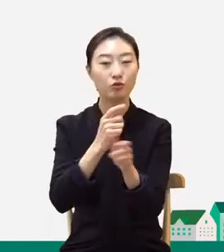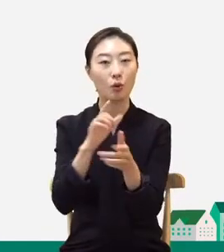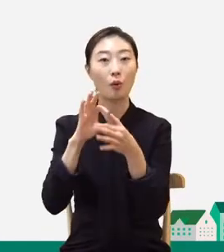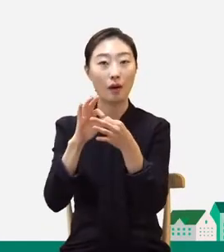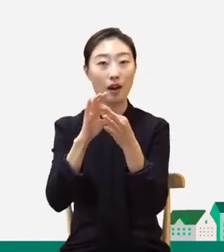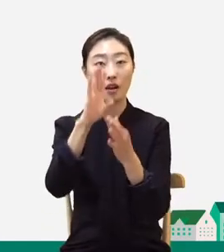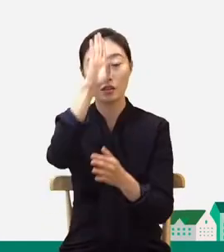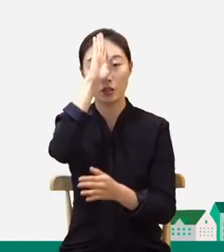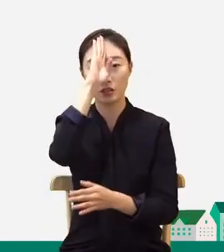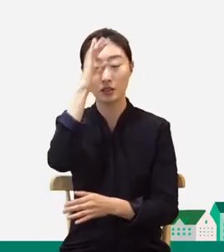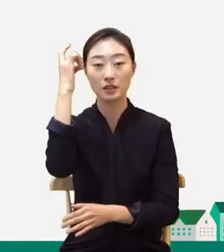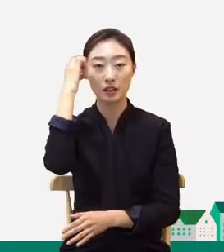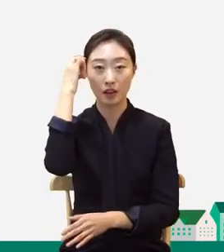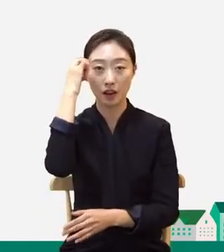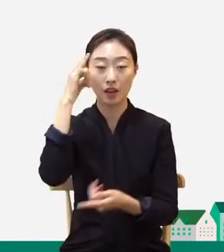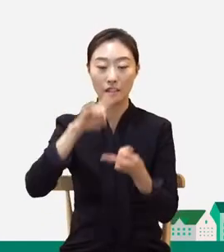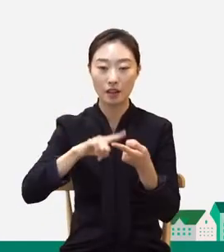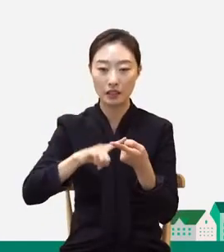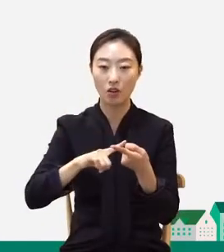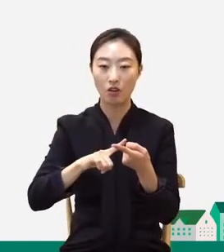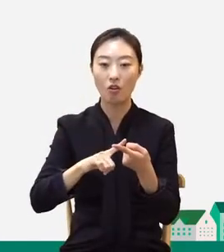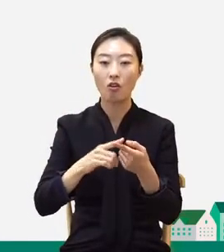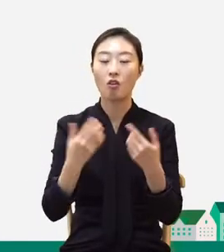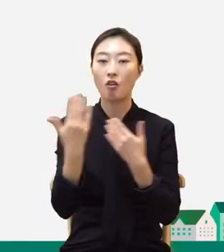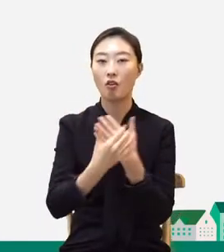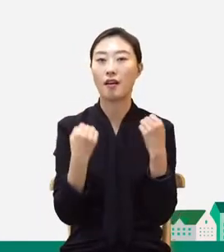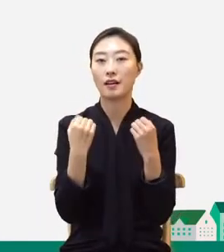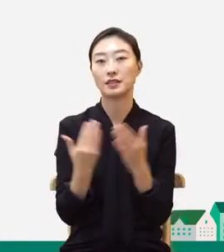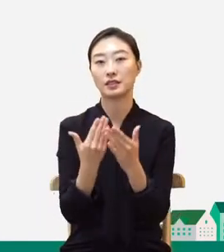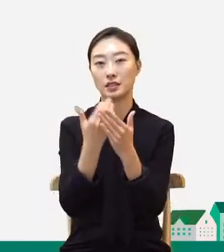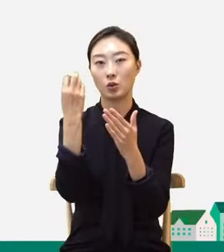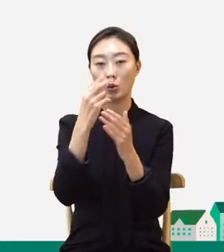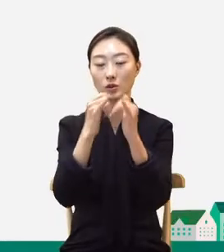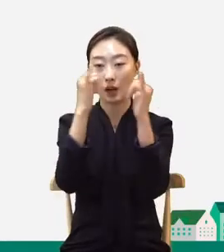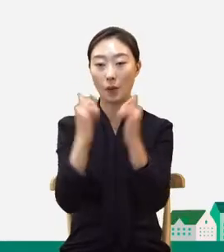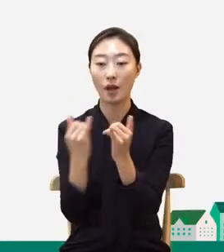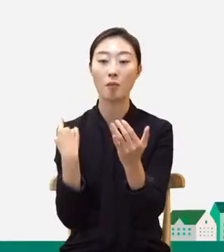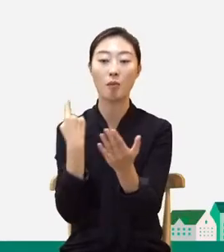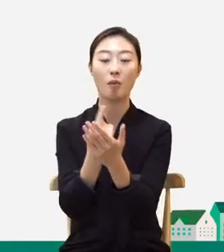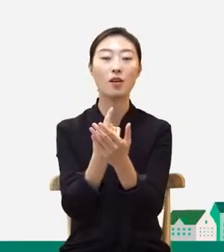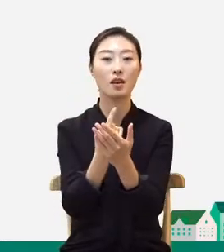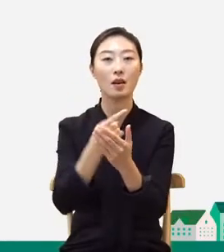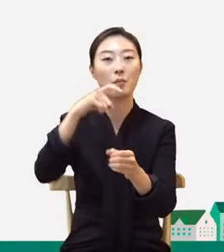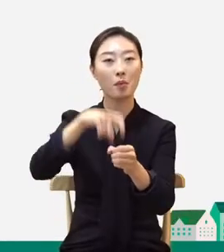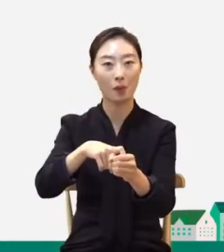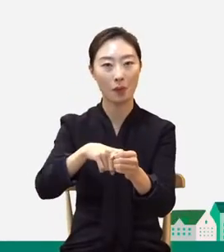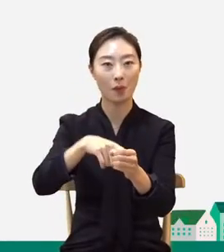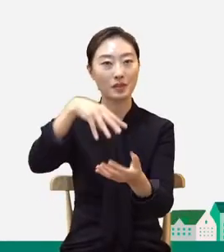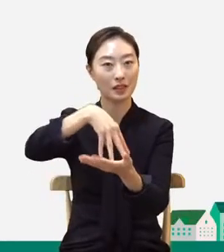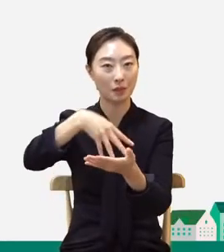등의 건강 증진 및 사회복귀를 목적으로 일을 하는 법인입니다.